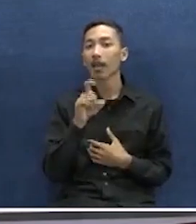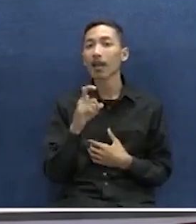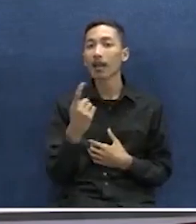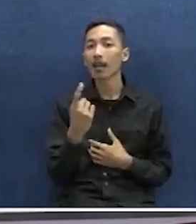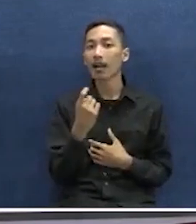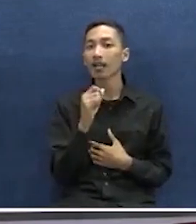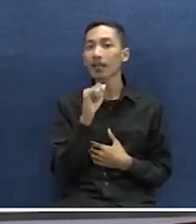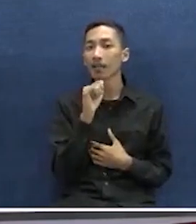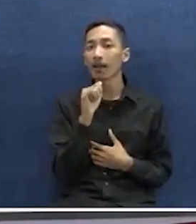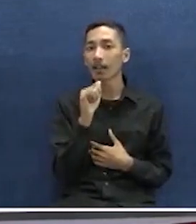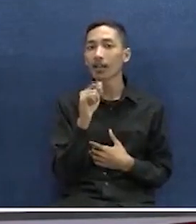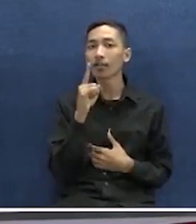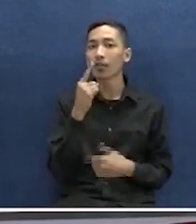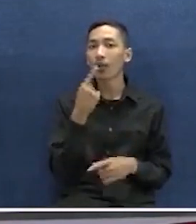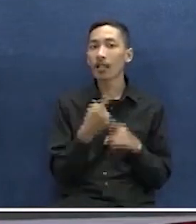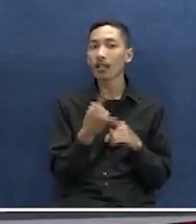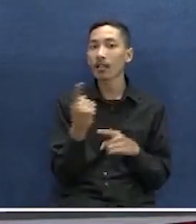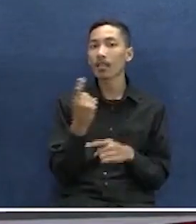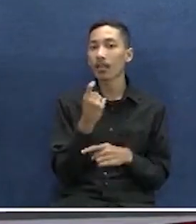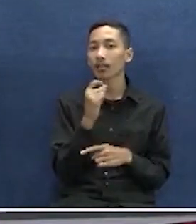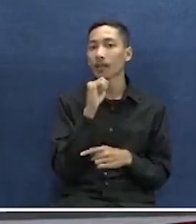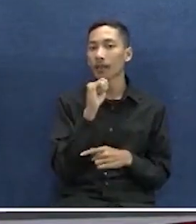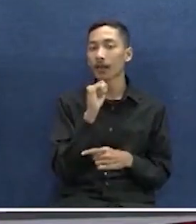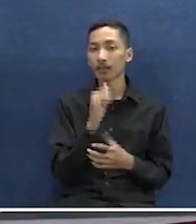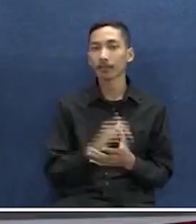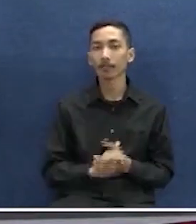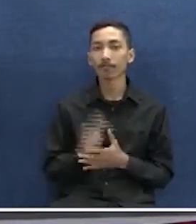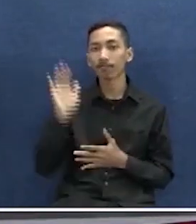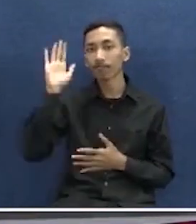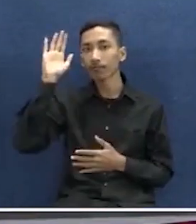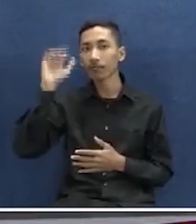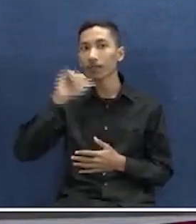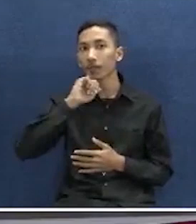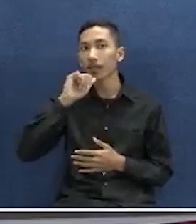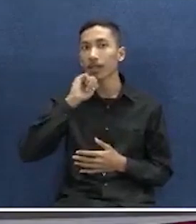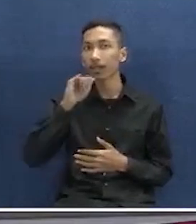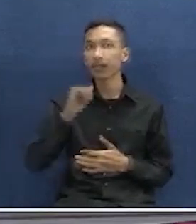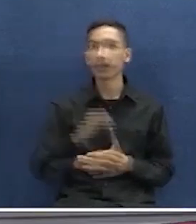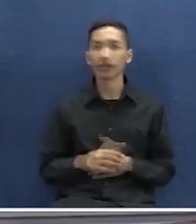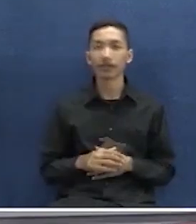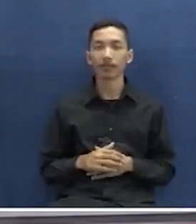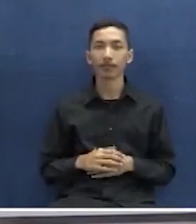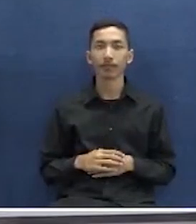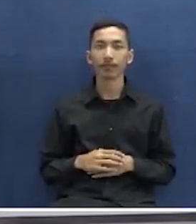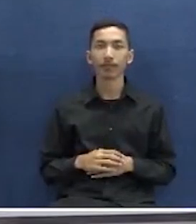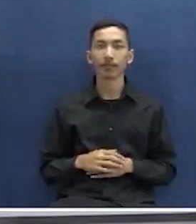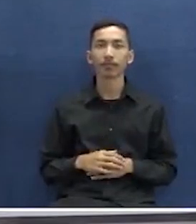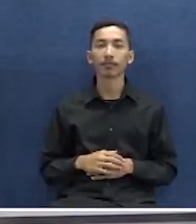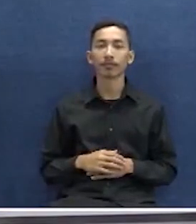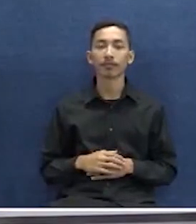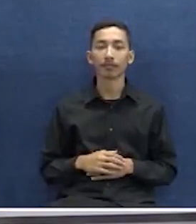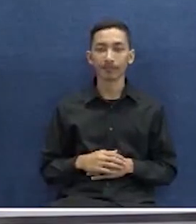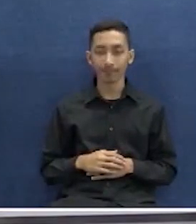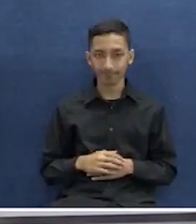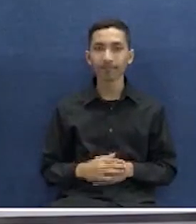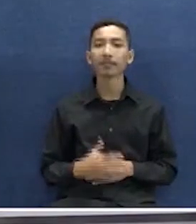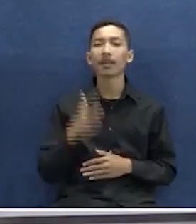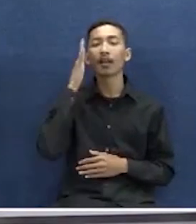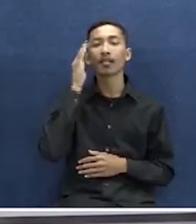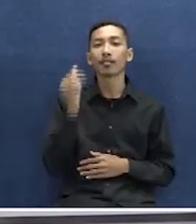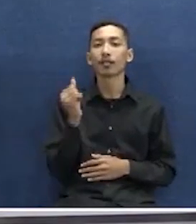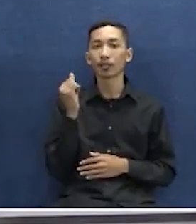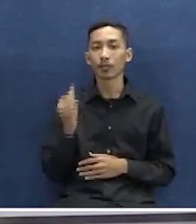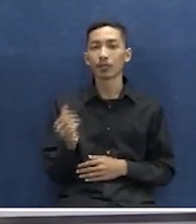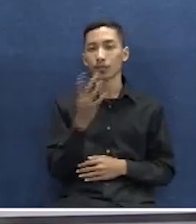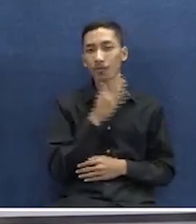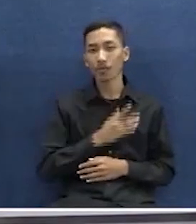lagi baik aja ya Awas ada yang bertanya tadi udah Hai assalamualaikum warahmatullahi